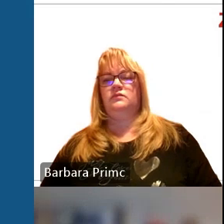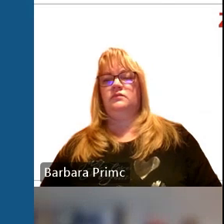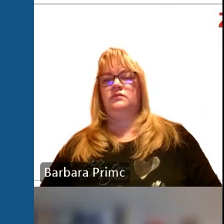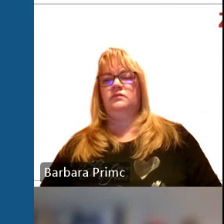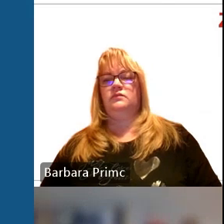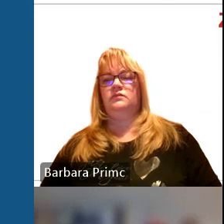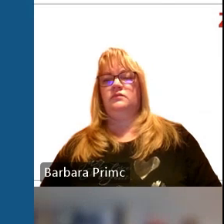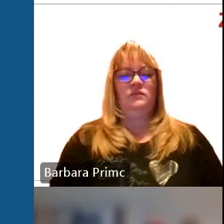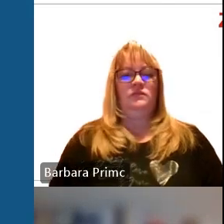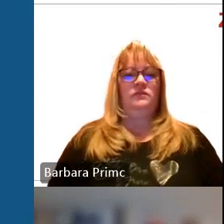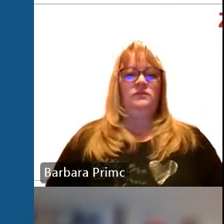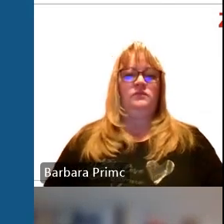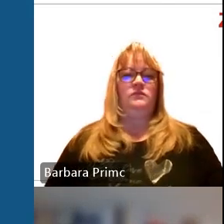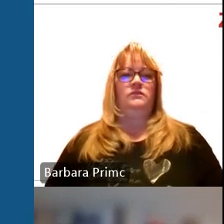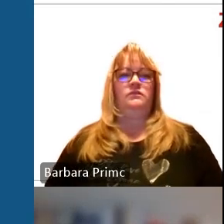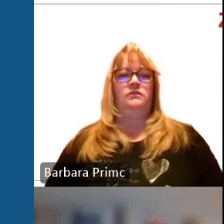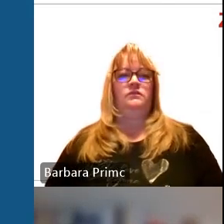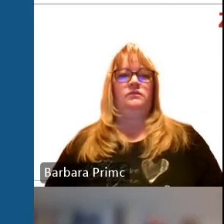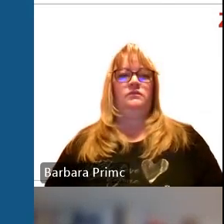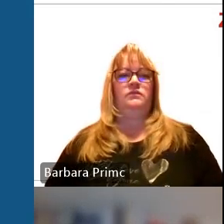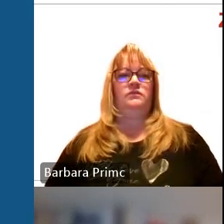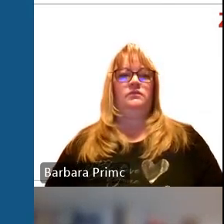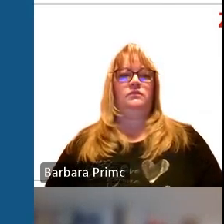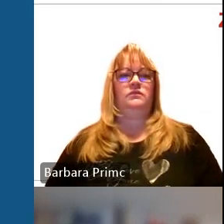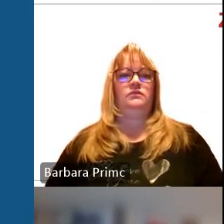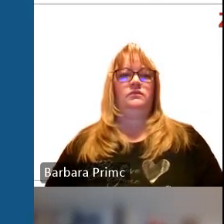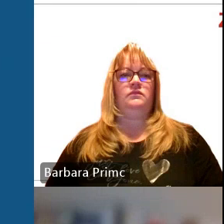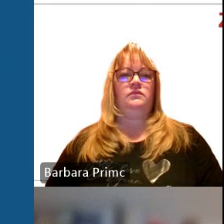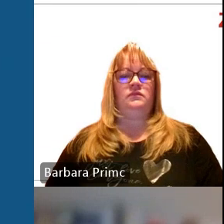tistem diagramu prej pokazali pri bivalentnem delovanju.